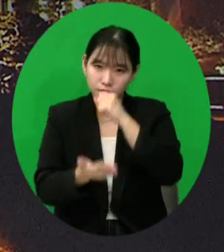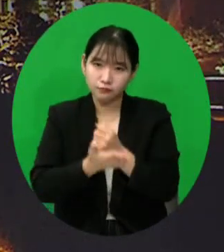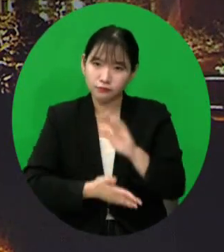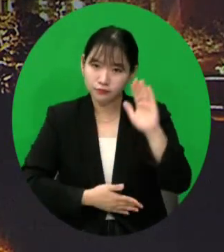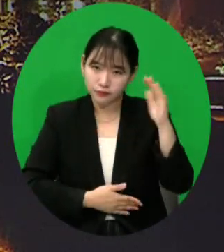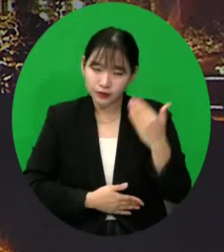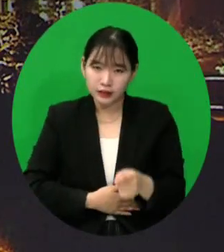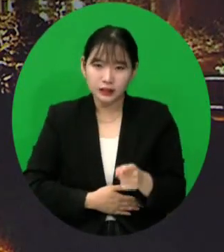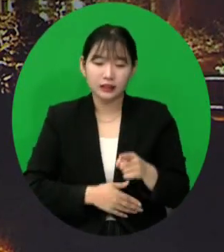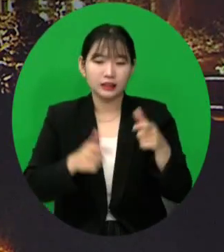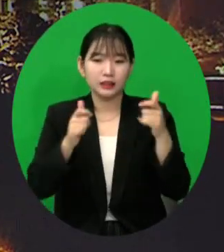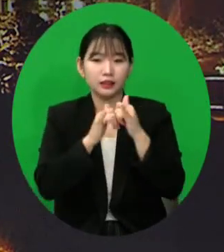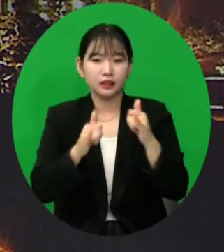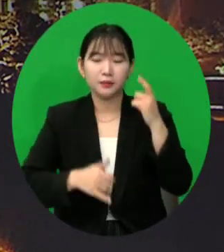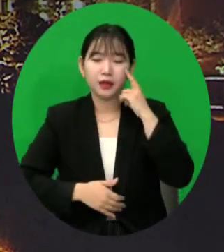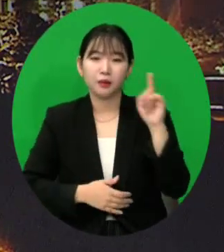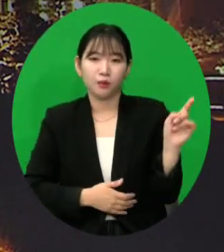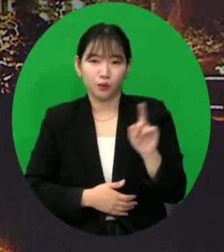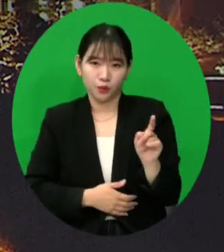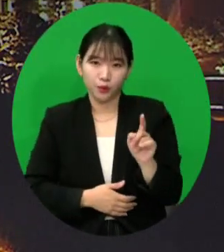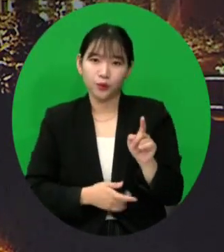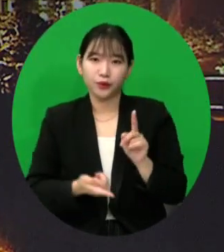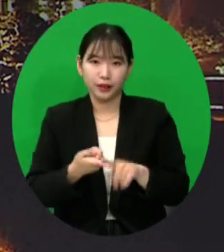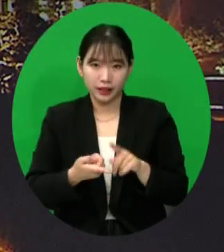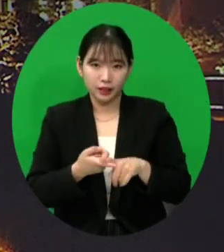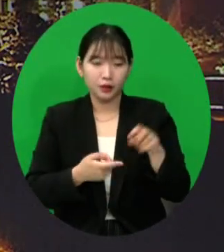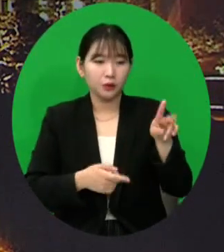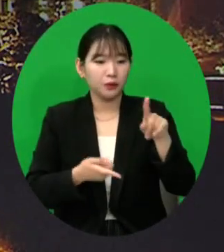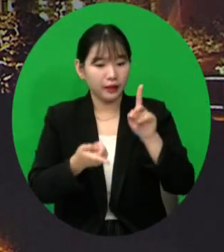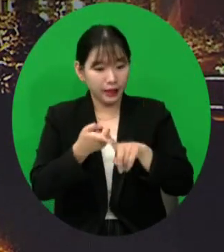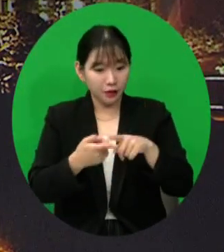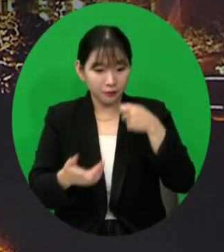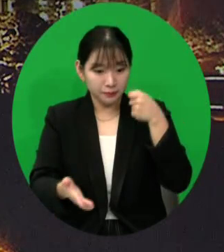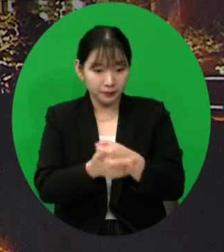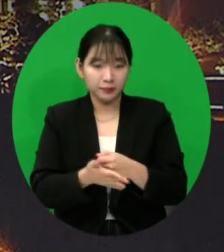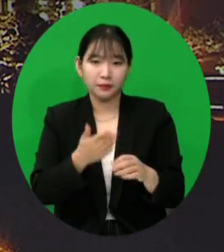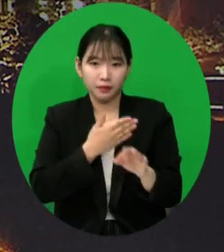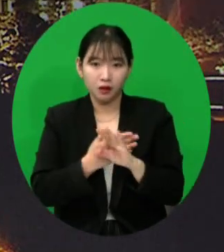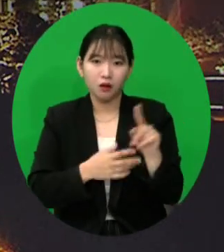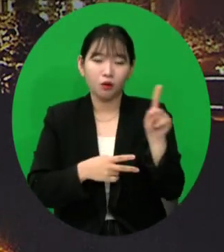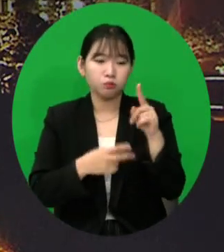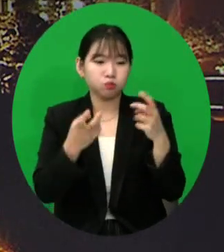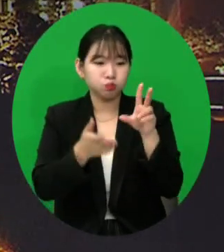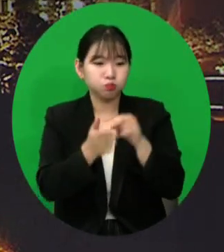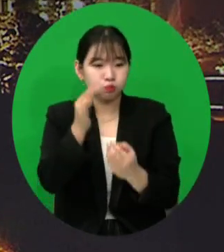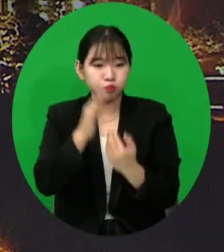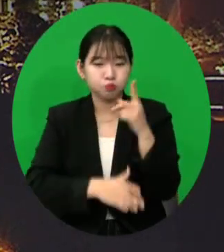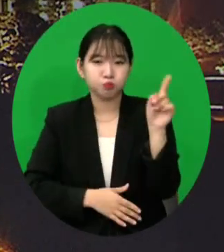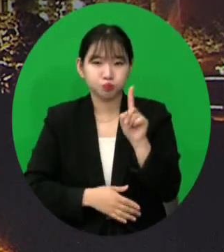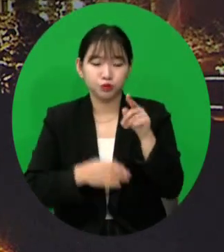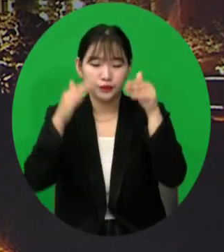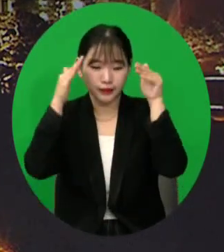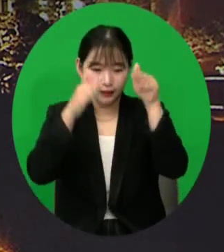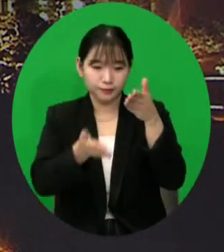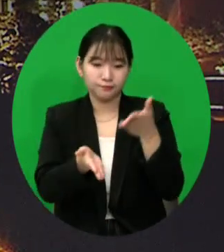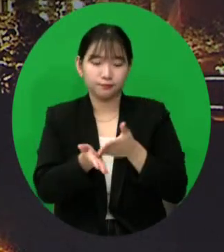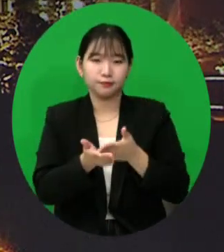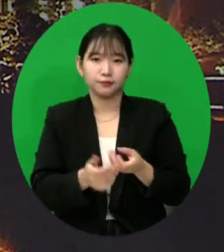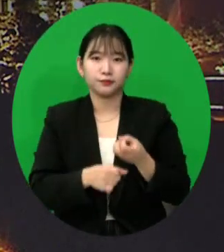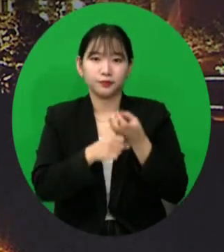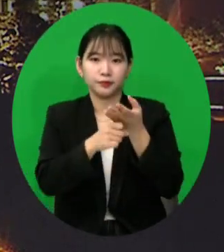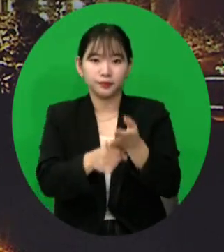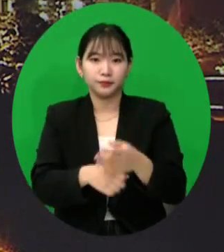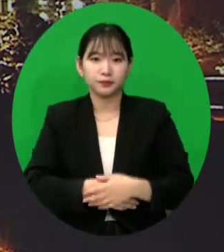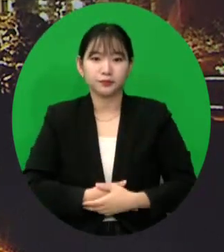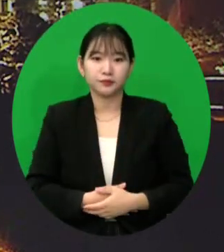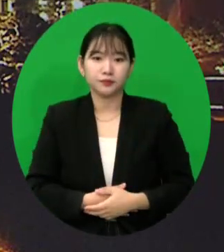그리고 지역민들은 어떻게 생각하고 있는지 또 만약 이대로 확정되면 어떤 문제점이 발생하는지 집중적으로 살펴보도록